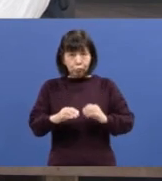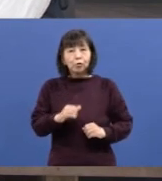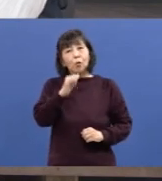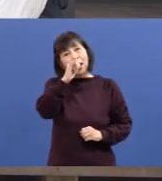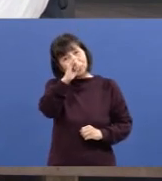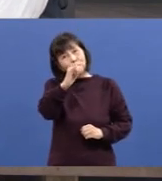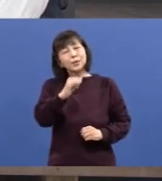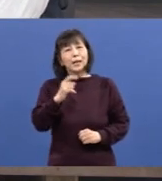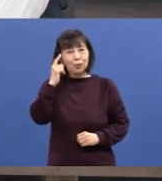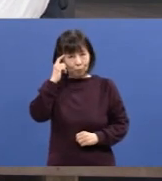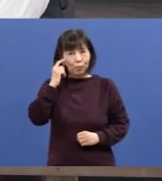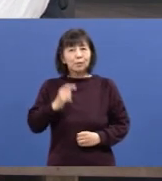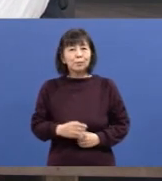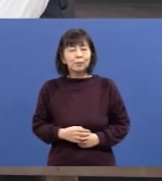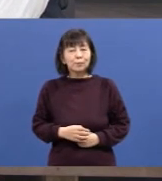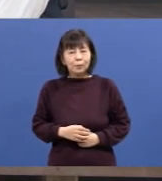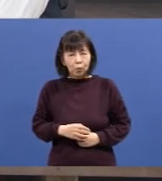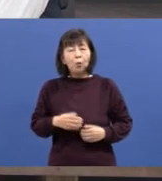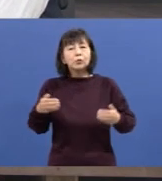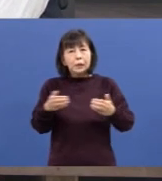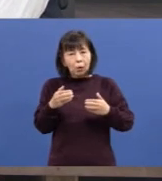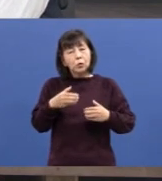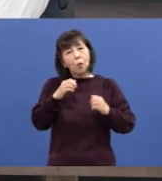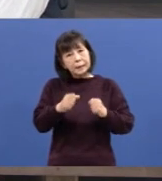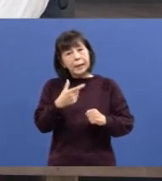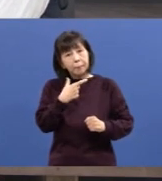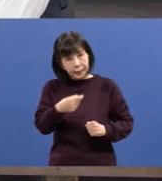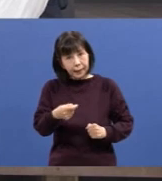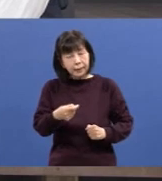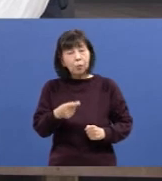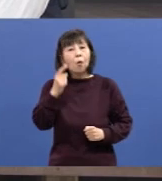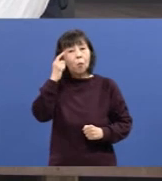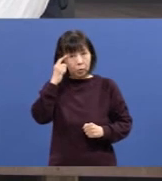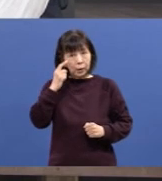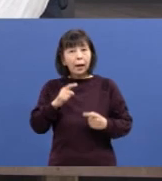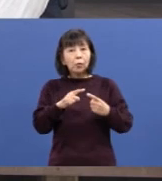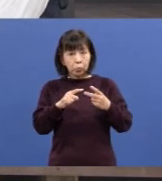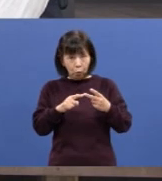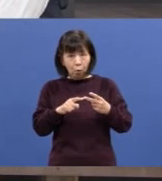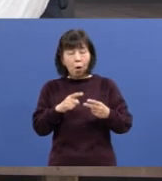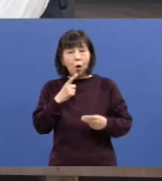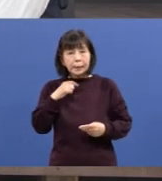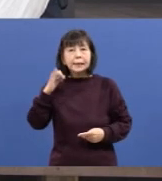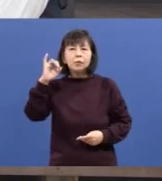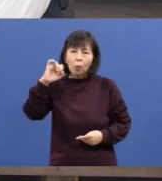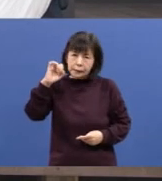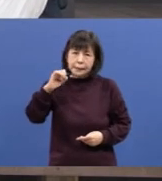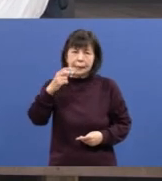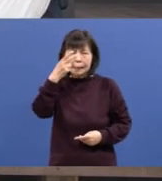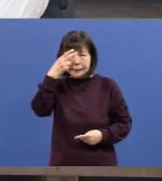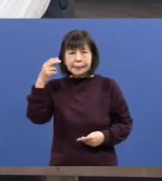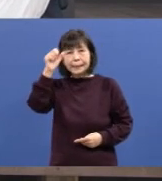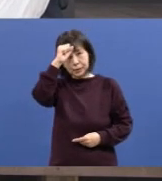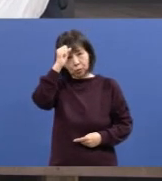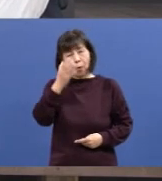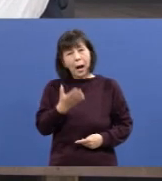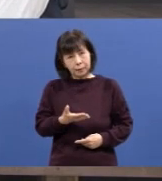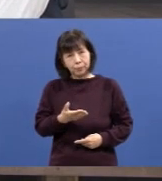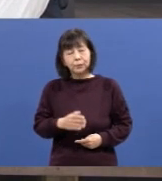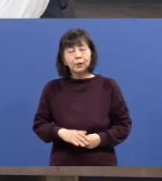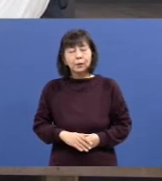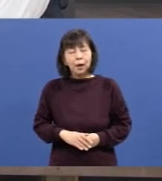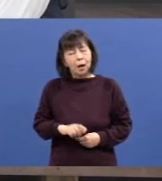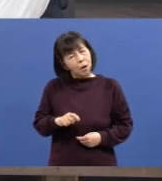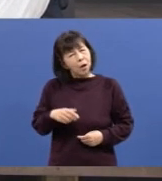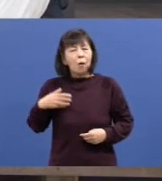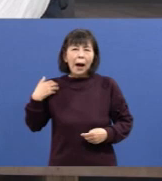なので、やっぱりそういう仕事に就きたいと思ったのと、私のおばあちゃんも認知症で、そういう